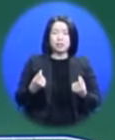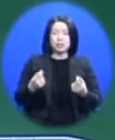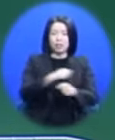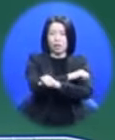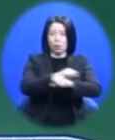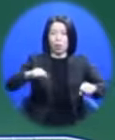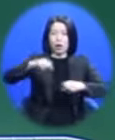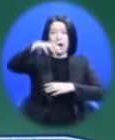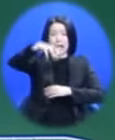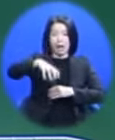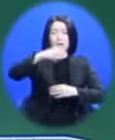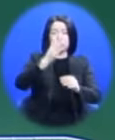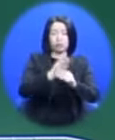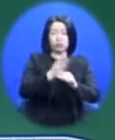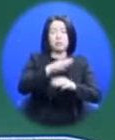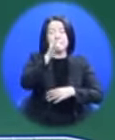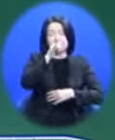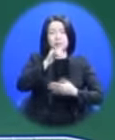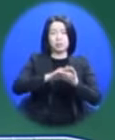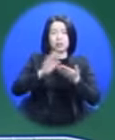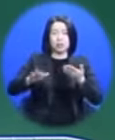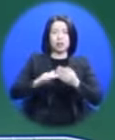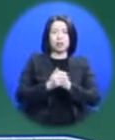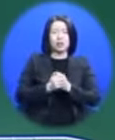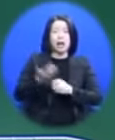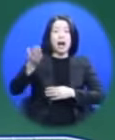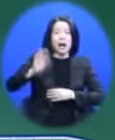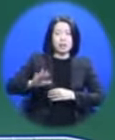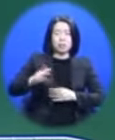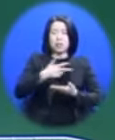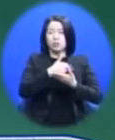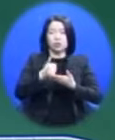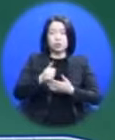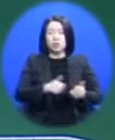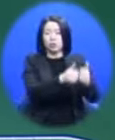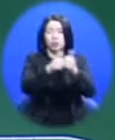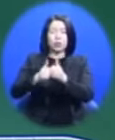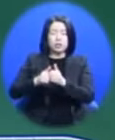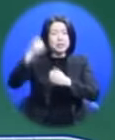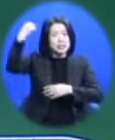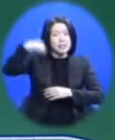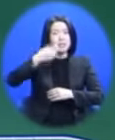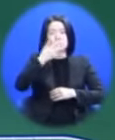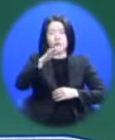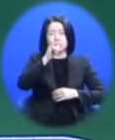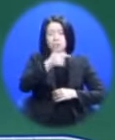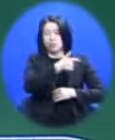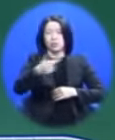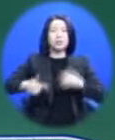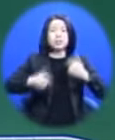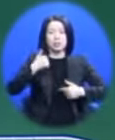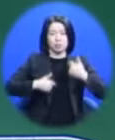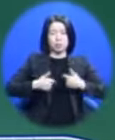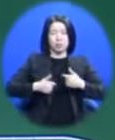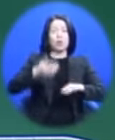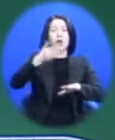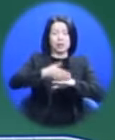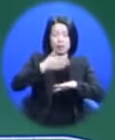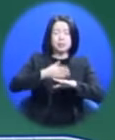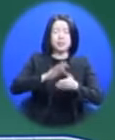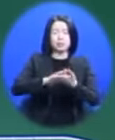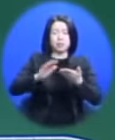광야 항복판에 있습니다. 하지만 주님의 동행하심을 느낄 수 있어 큰 기쁨이고